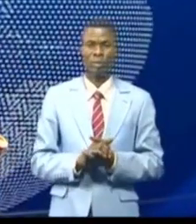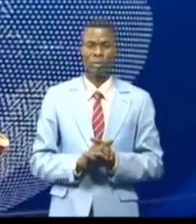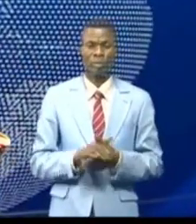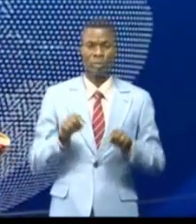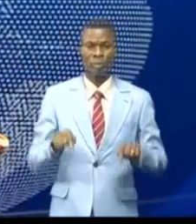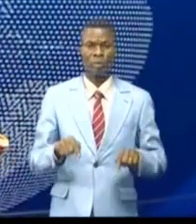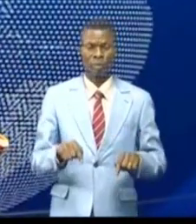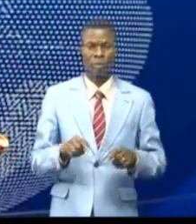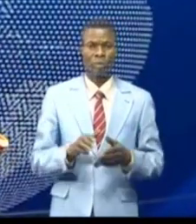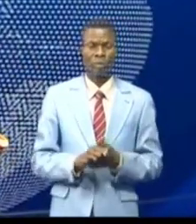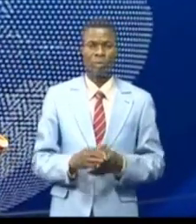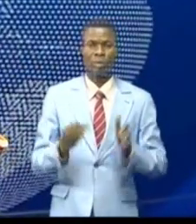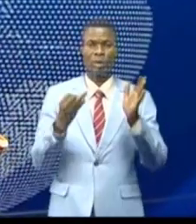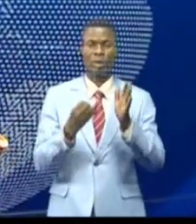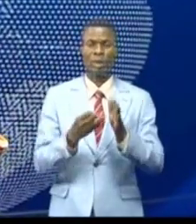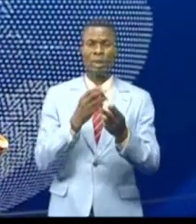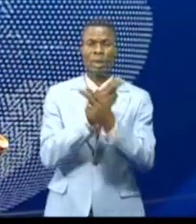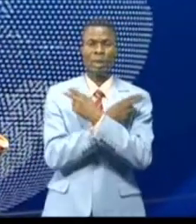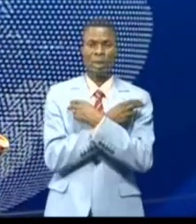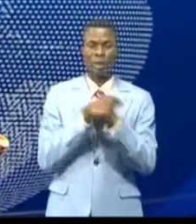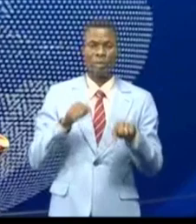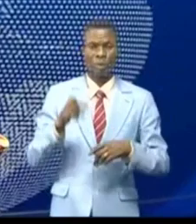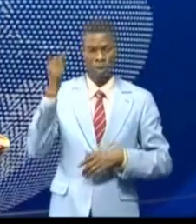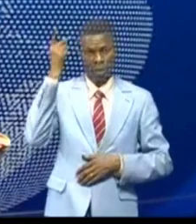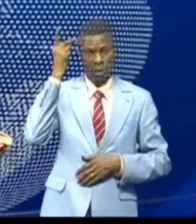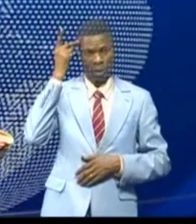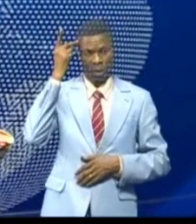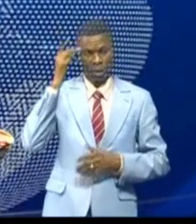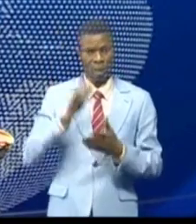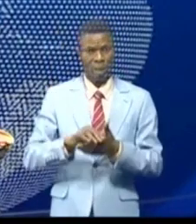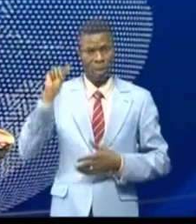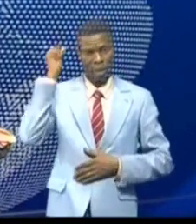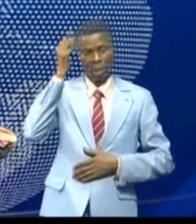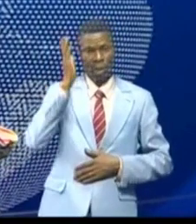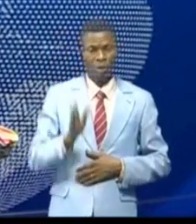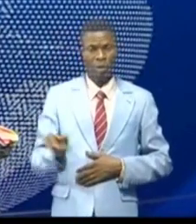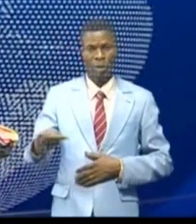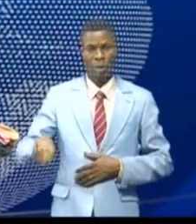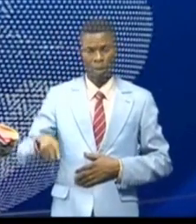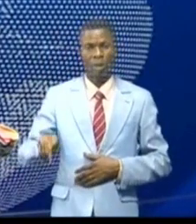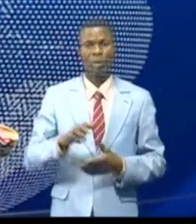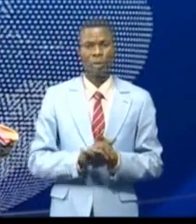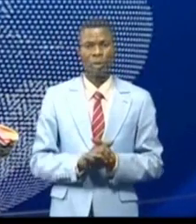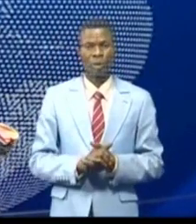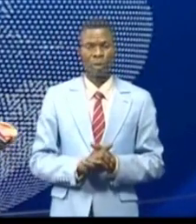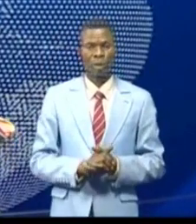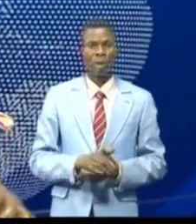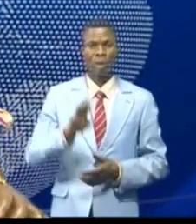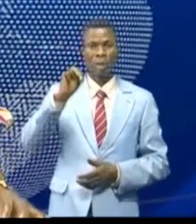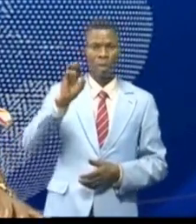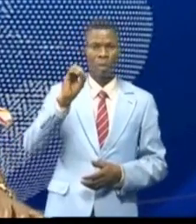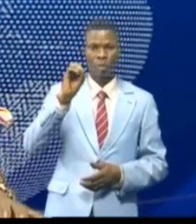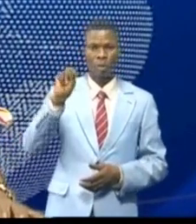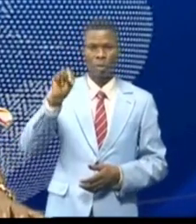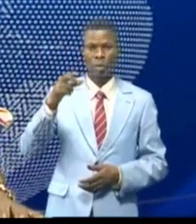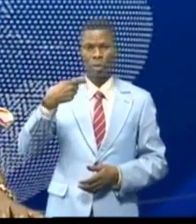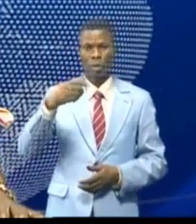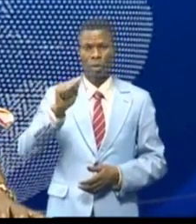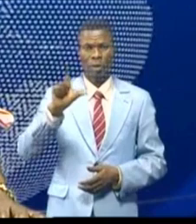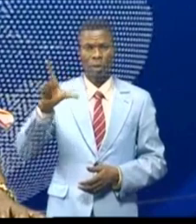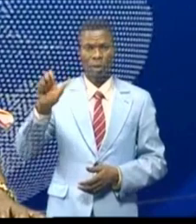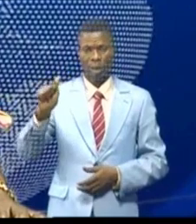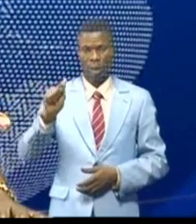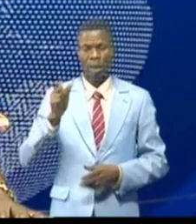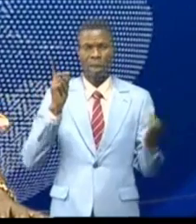Profitant de son séjour à Kinshasa, le gouverneur de la province de Mongala a rencontré le ministre